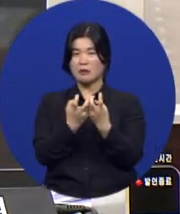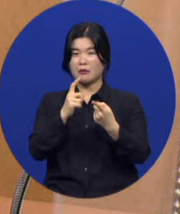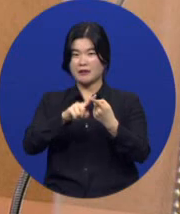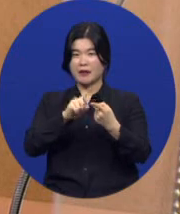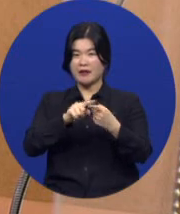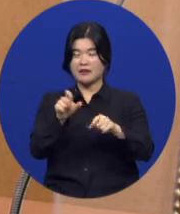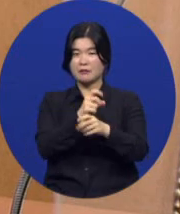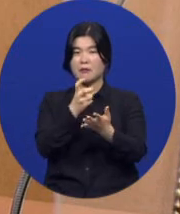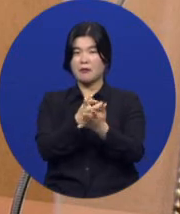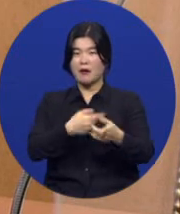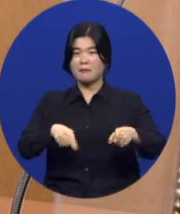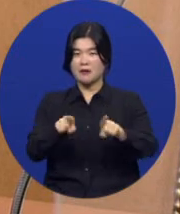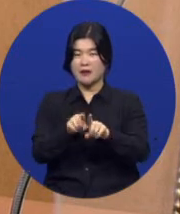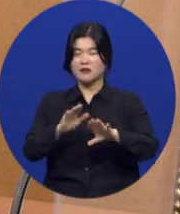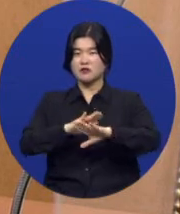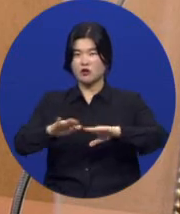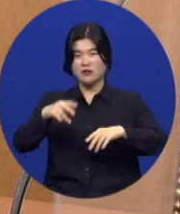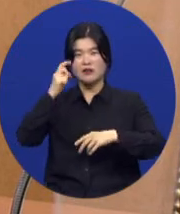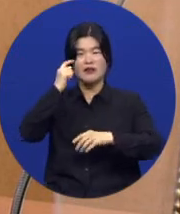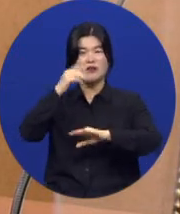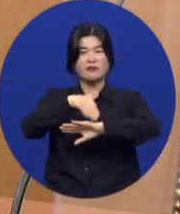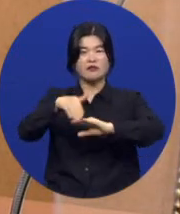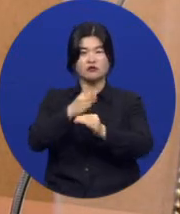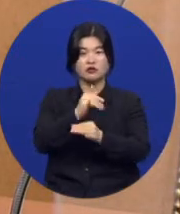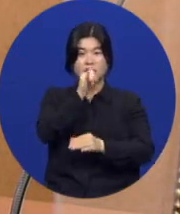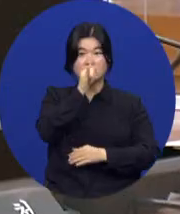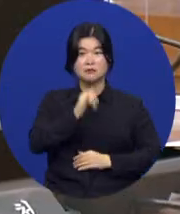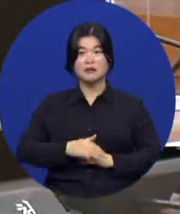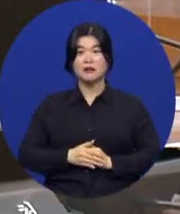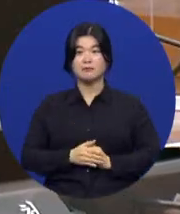특별법 개정안도 함께 처리 될 전망입니다